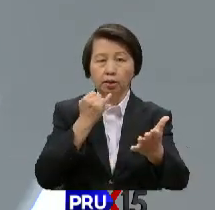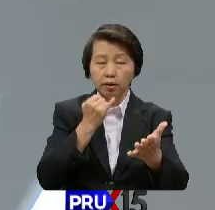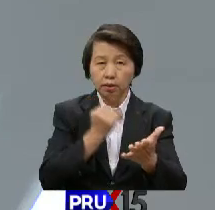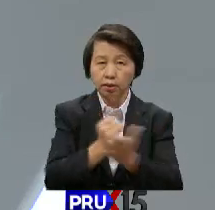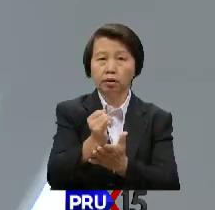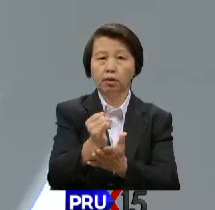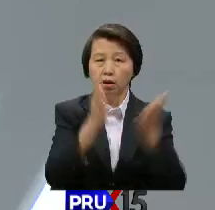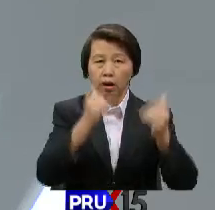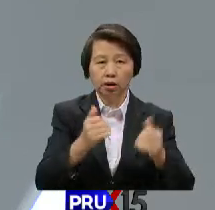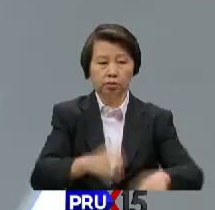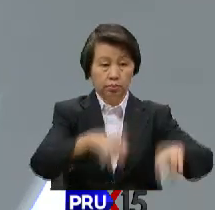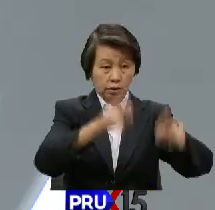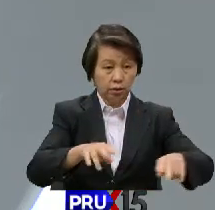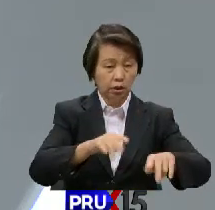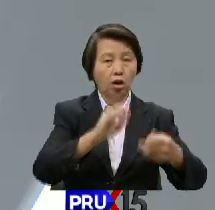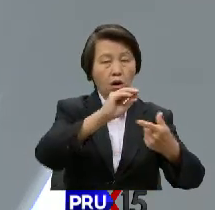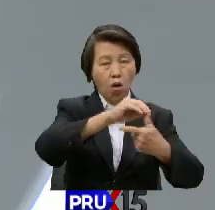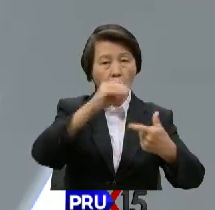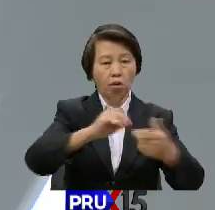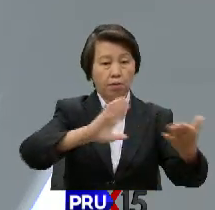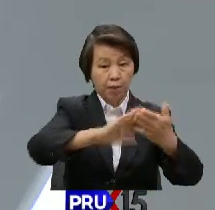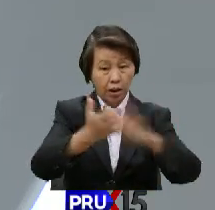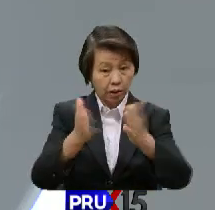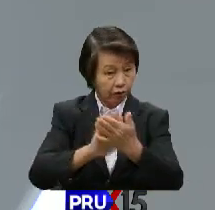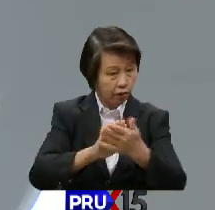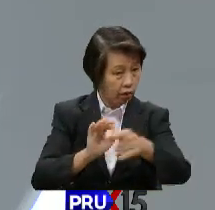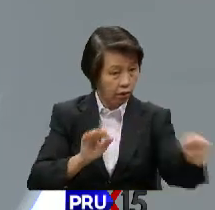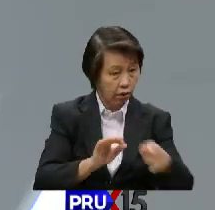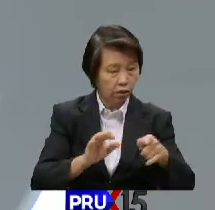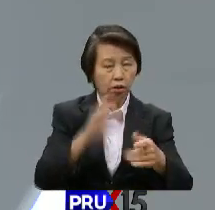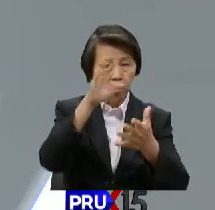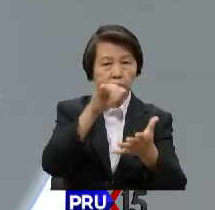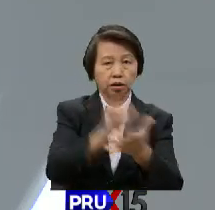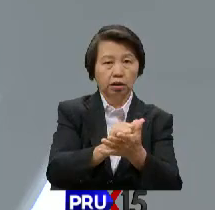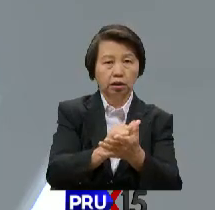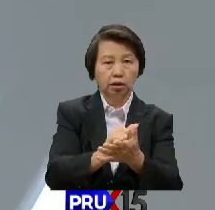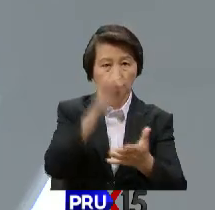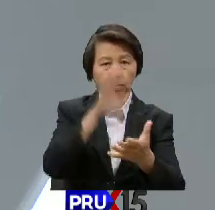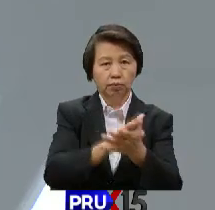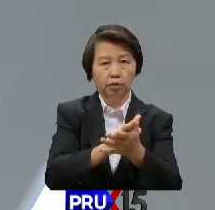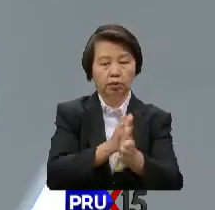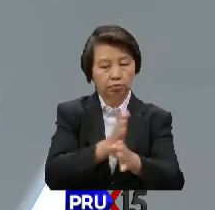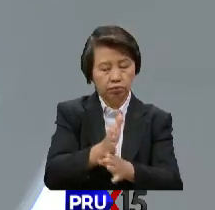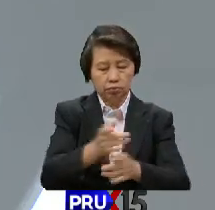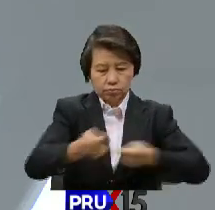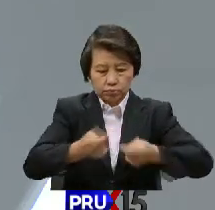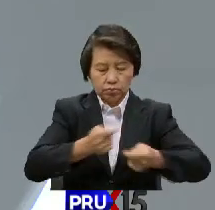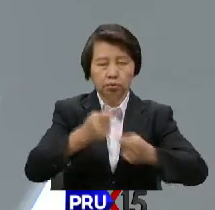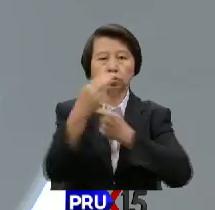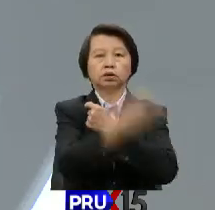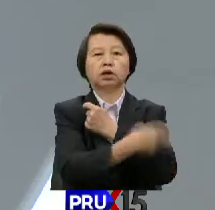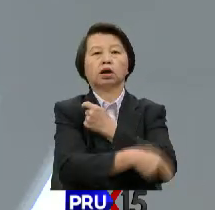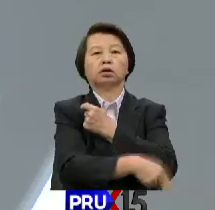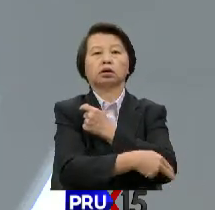eh pengundi ataupun masyarakat eee lebih yakin dan percaya kepada struktur petak bela negara jadi